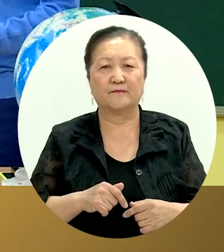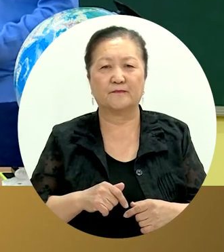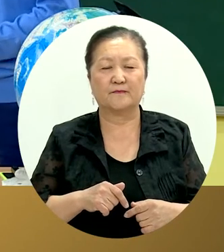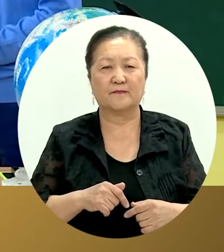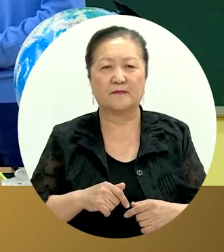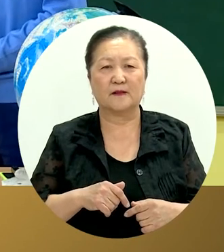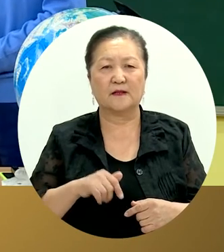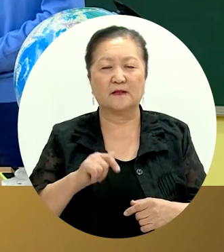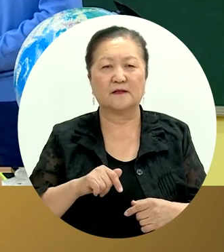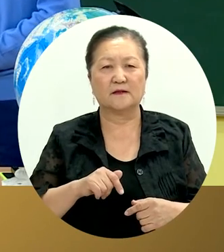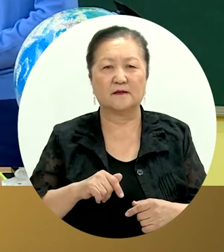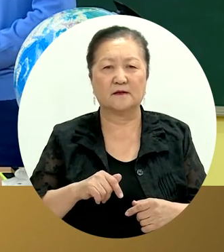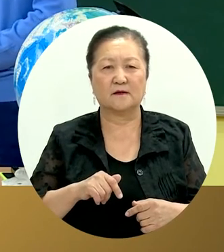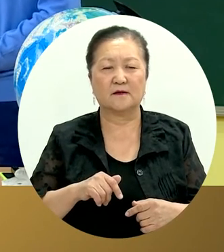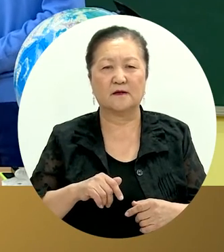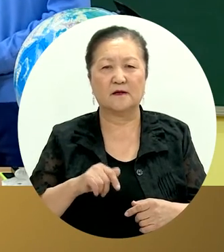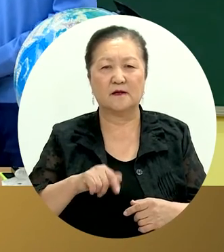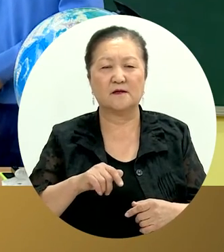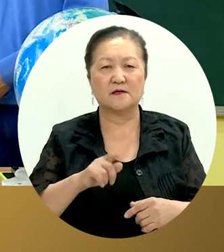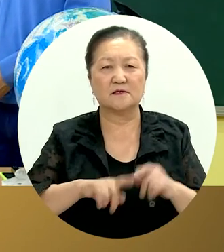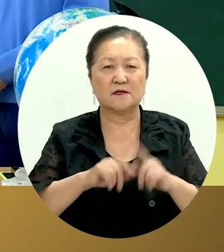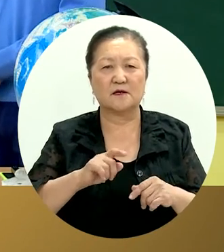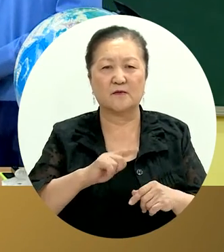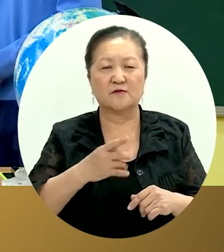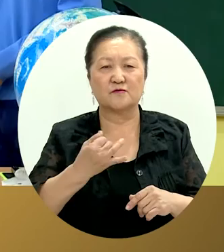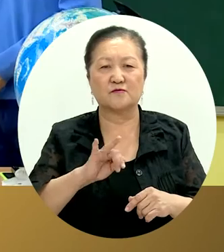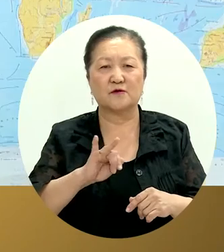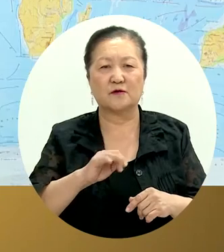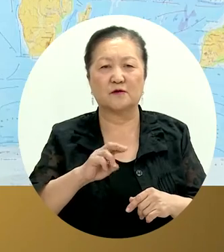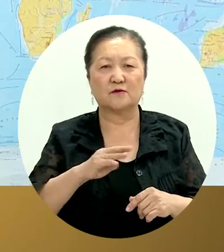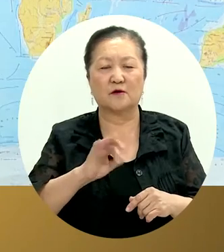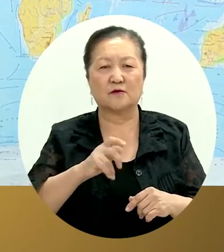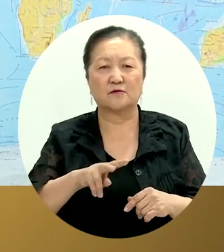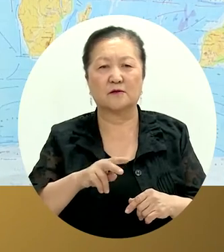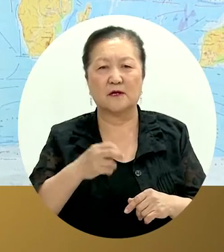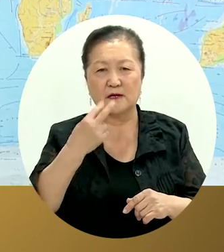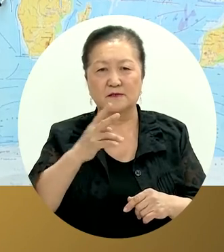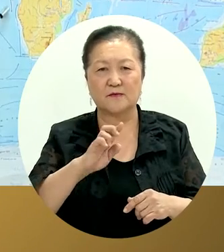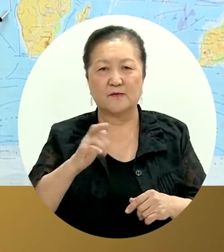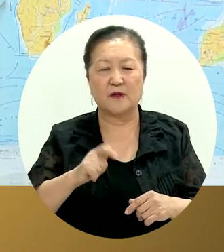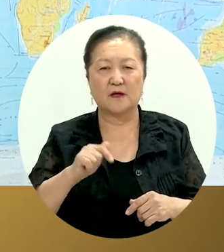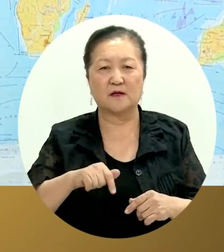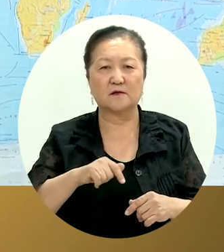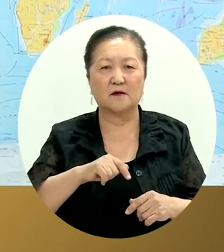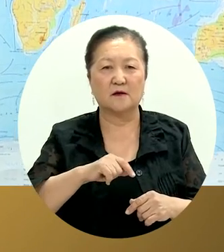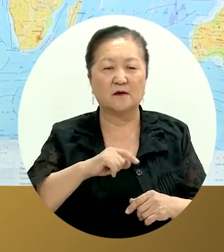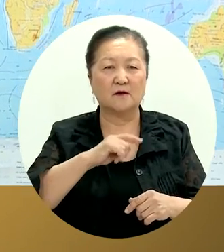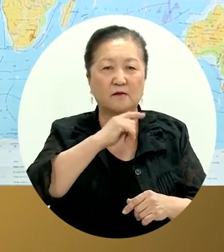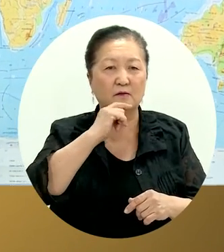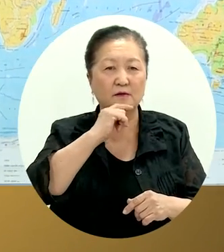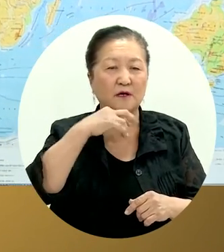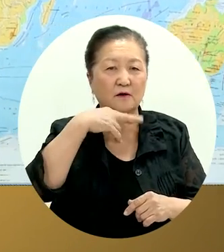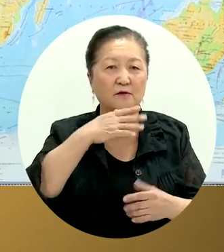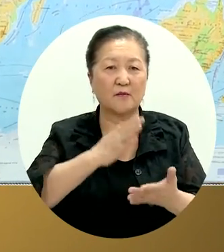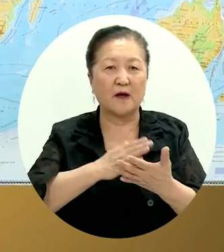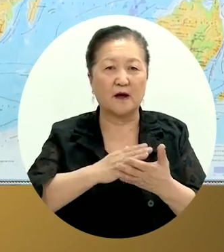та эндээс бас ямар зүй тогтлол олж харваа гэж. Аа миний бодлоор бас энэ улаан өнгөөр тэмдэглэгдсэн далайн дулаан урсгалууд